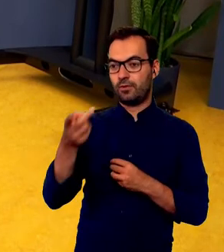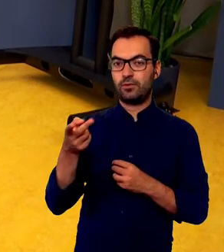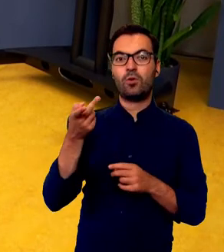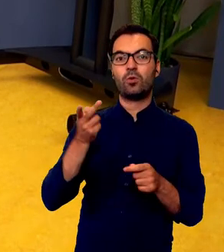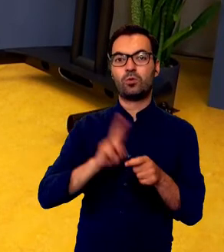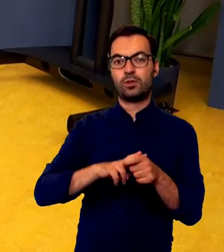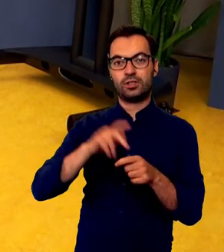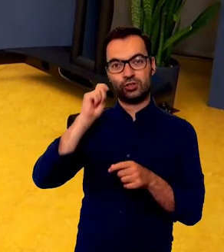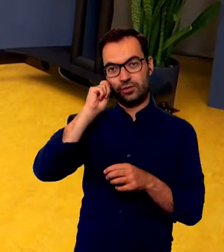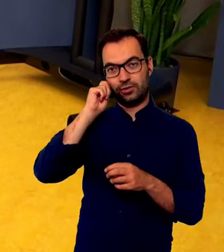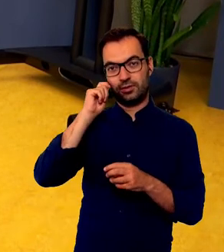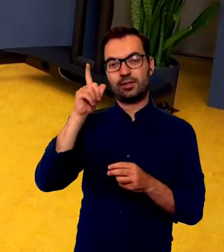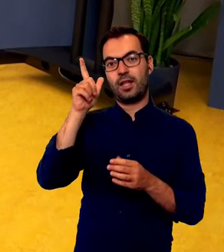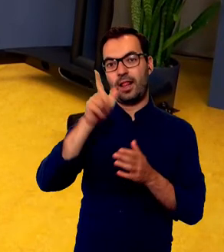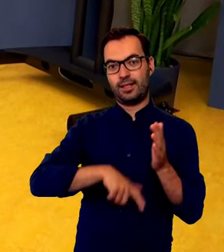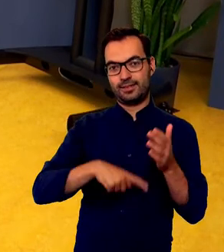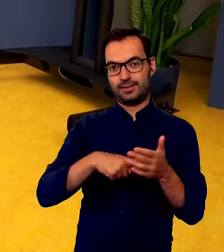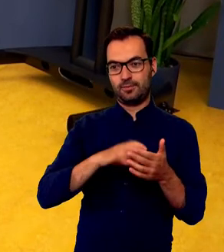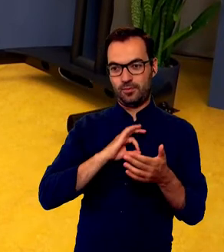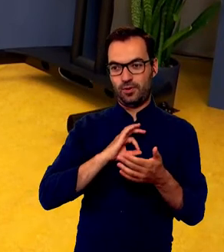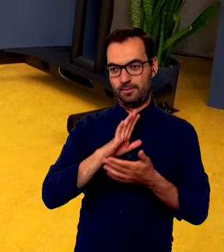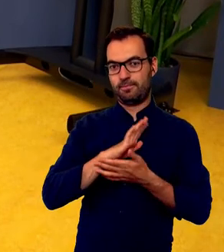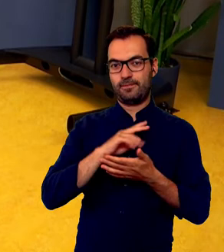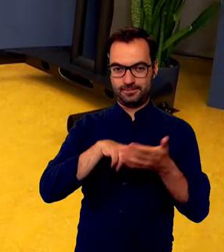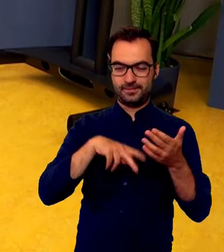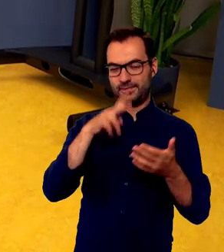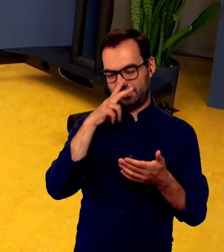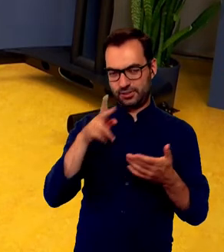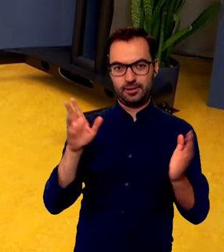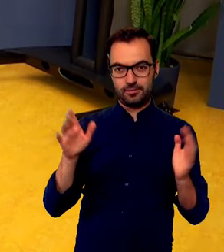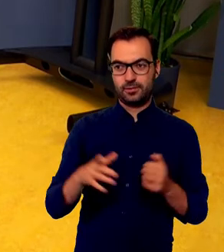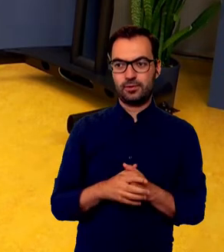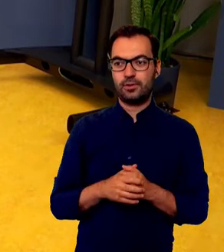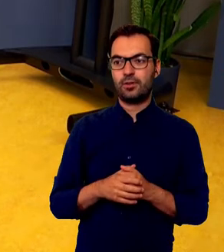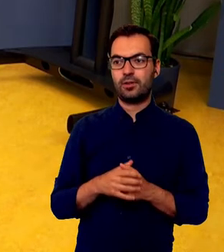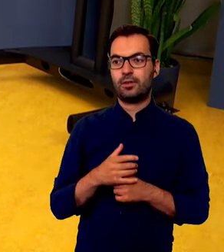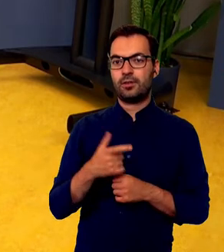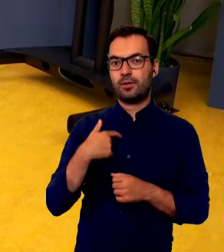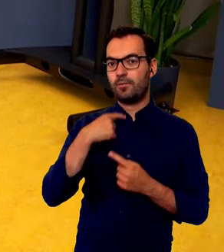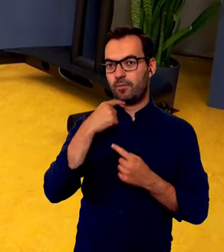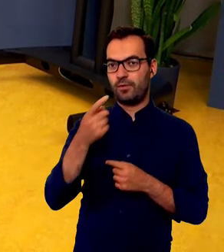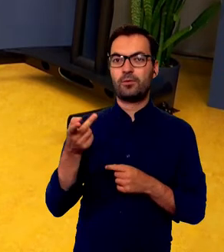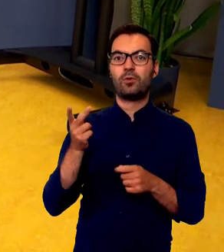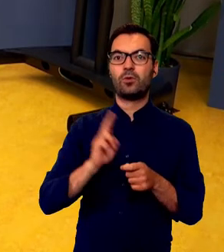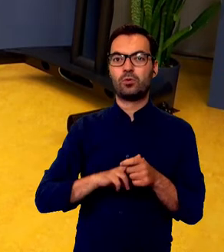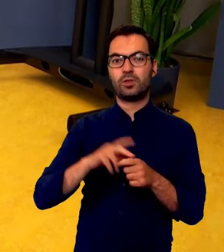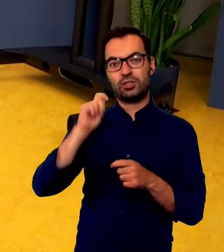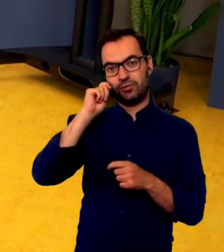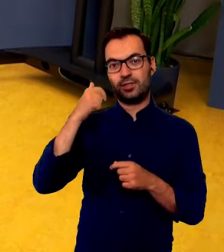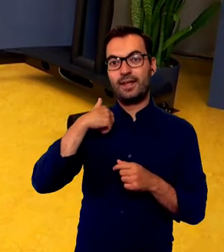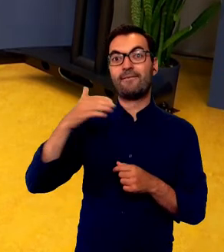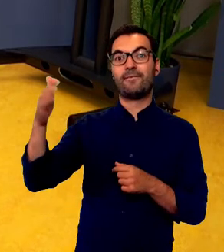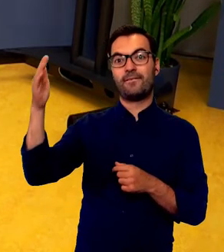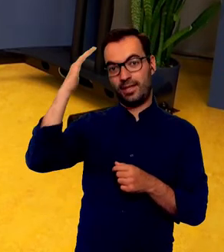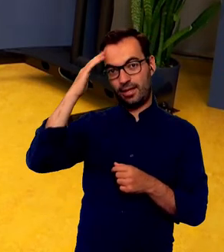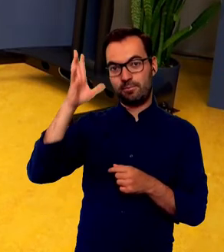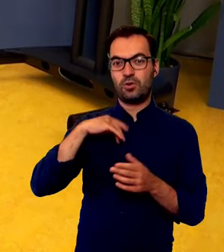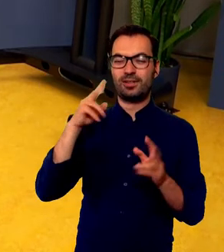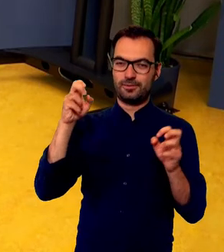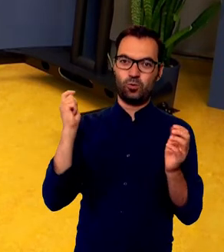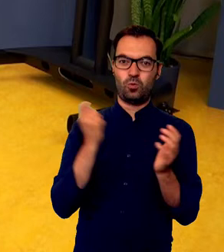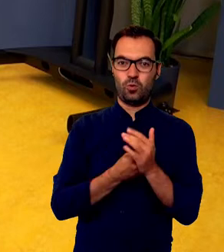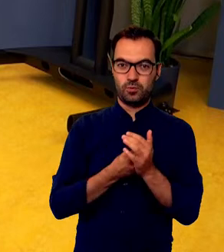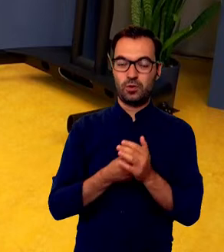które dziewczyny są na liście, którą ja mam, widziałam i tak dalej, jeżeli powiem mu, o których dziewczynach wiem, że można je sobie